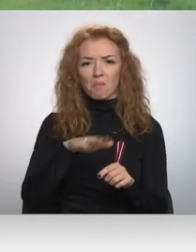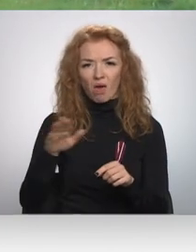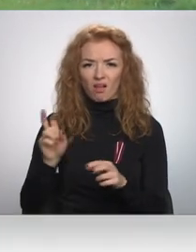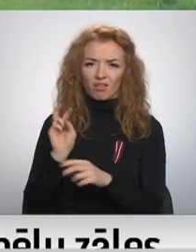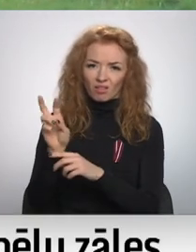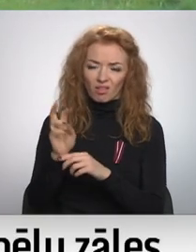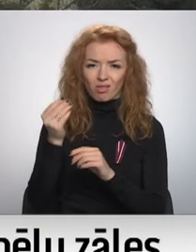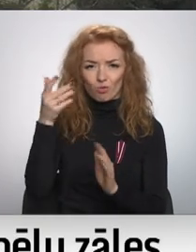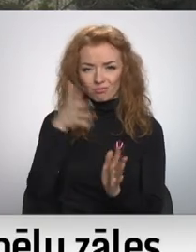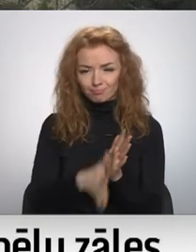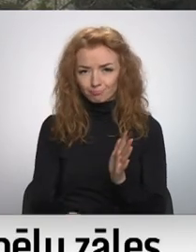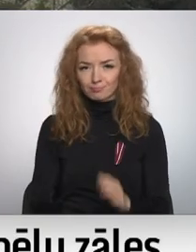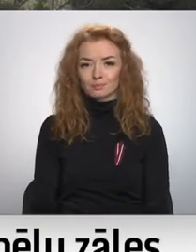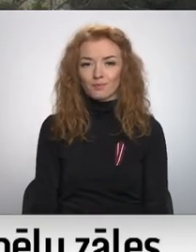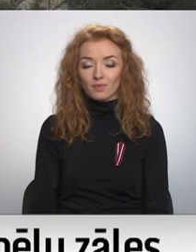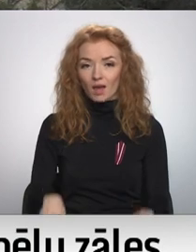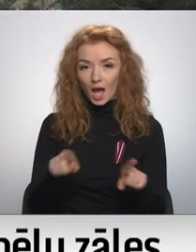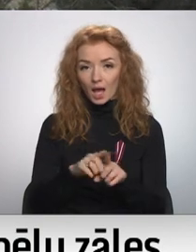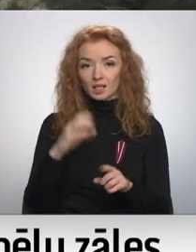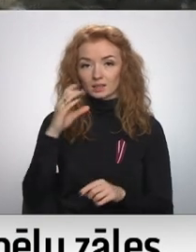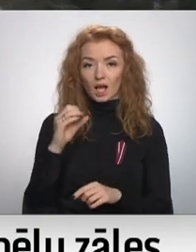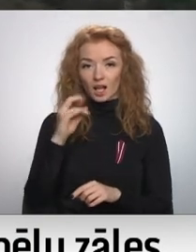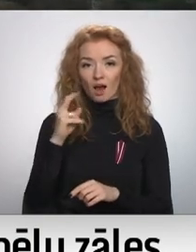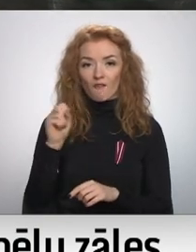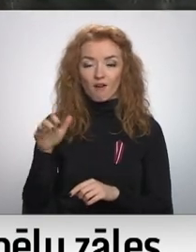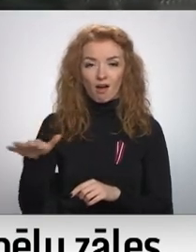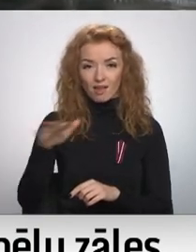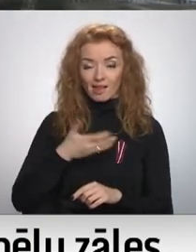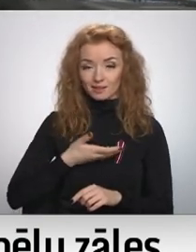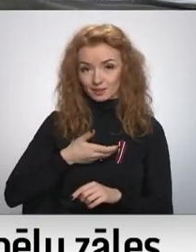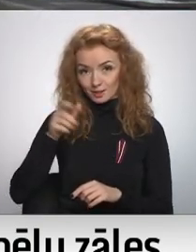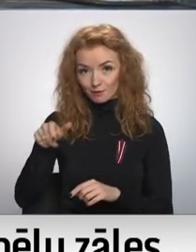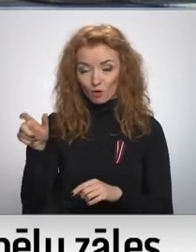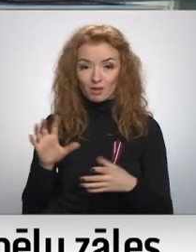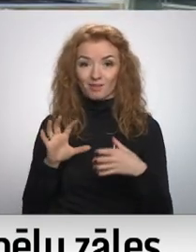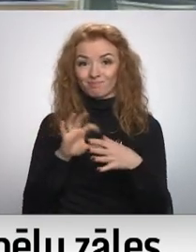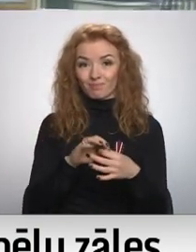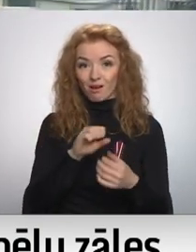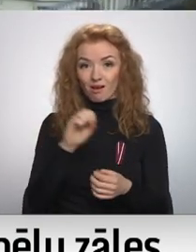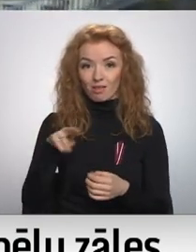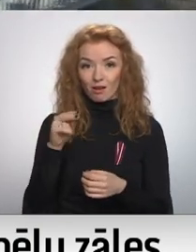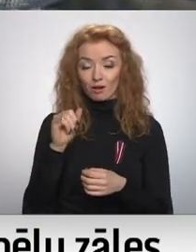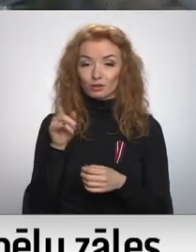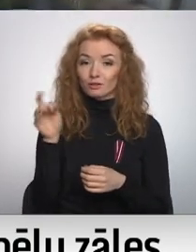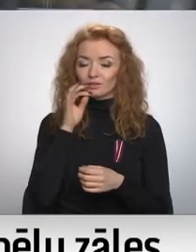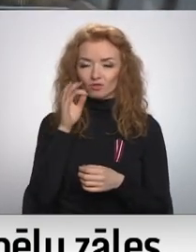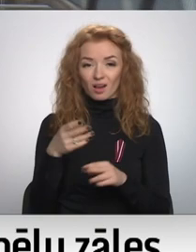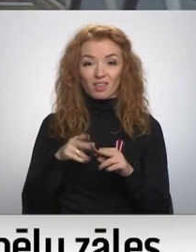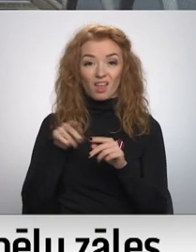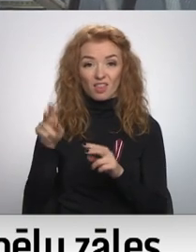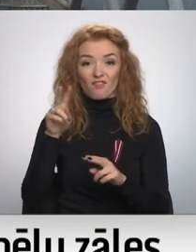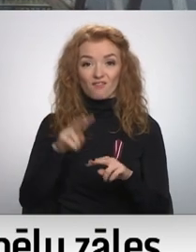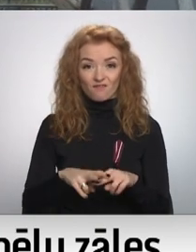nauda nost. Arī cernikaviešiem, kas pēc teritoriālās reformas pievienojušies Ādažu novadam, šķiet, ka šāda vieta